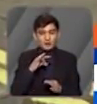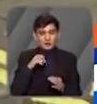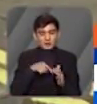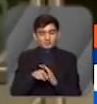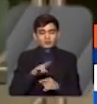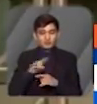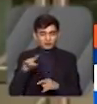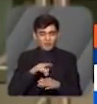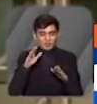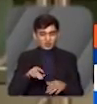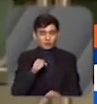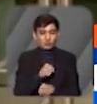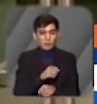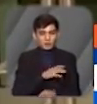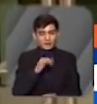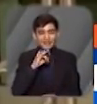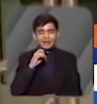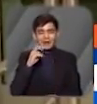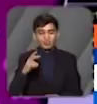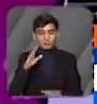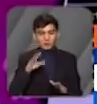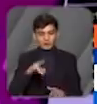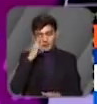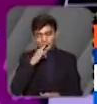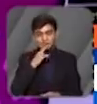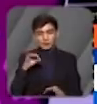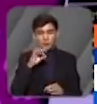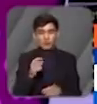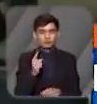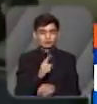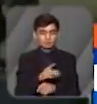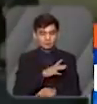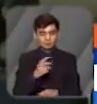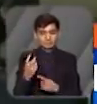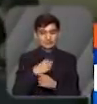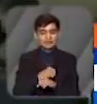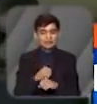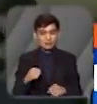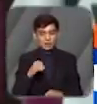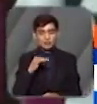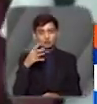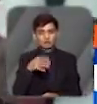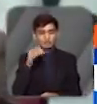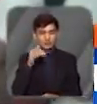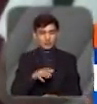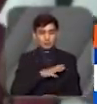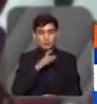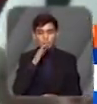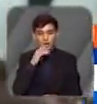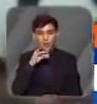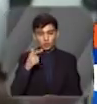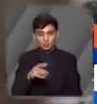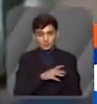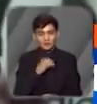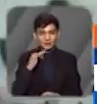рейстер тоқтатылған. Енді Иран азаматтарына Қазақстанға кіруге тыйым салынбақ. Ал 4000 адам вирус жұқтырған оңтүстік Корея мен